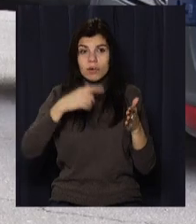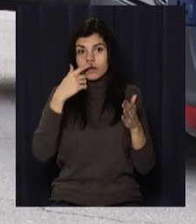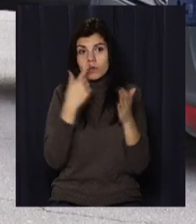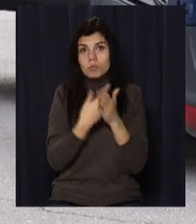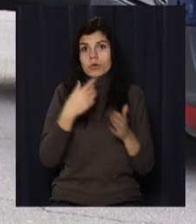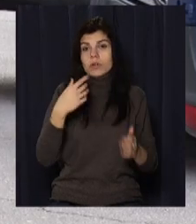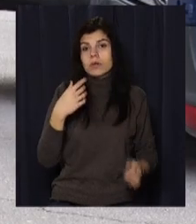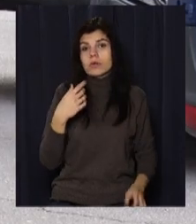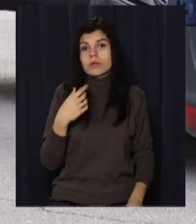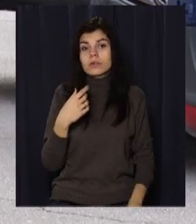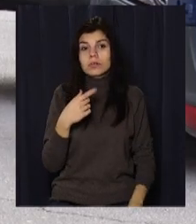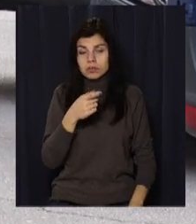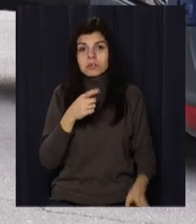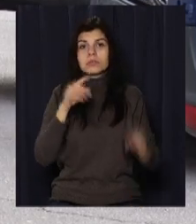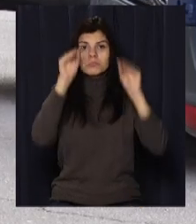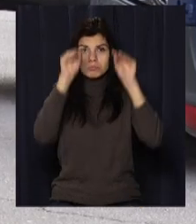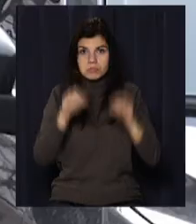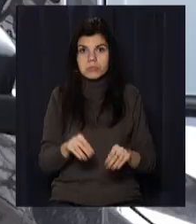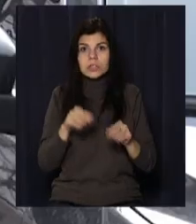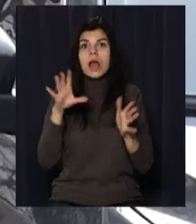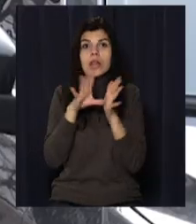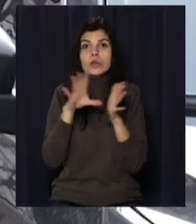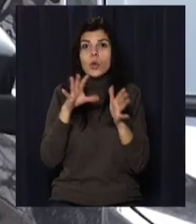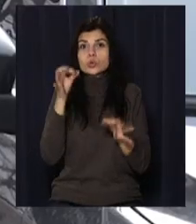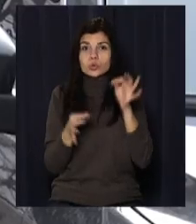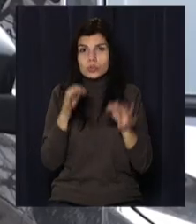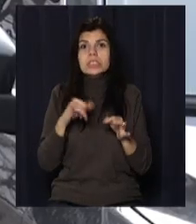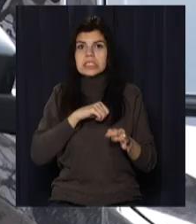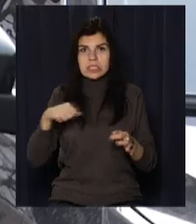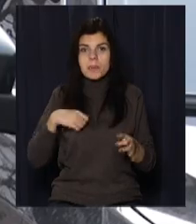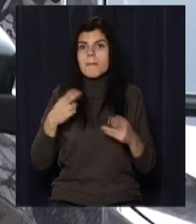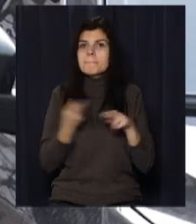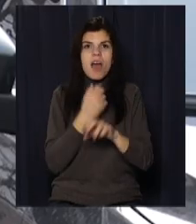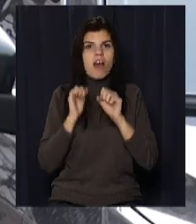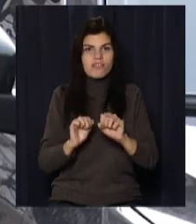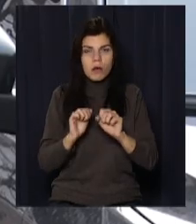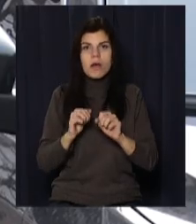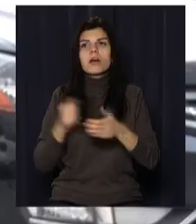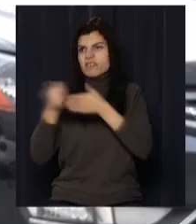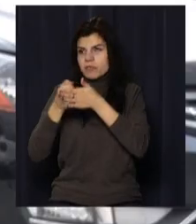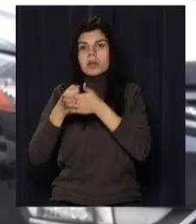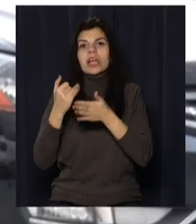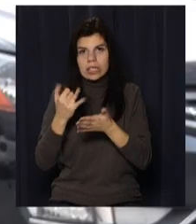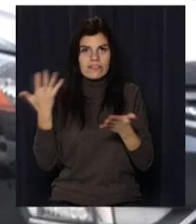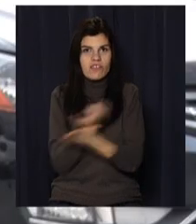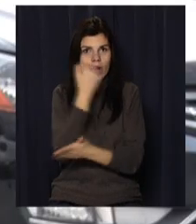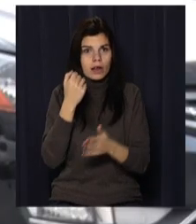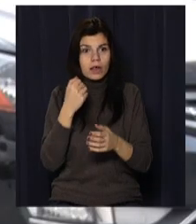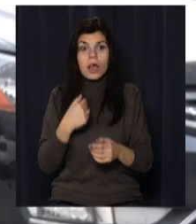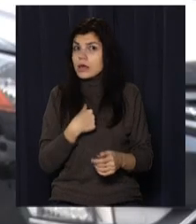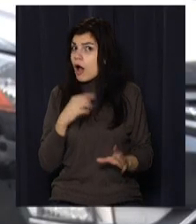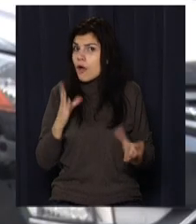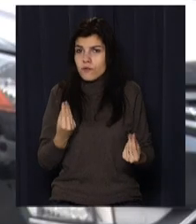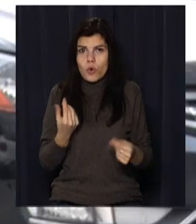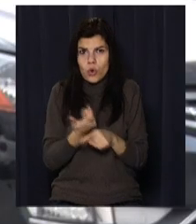500 гривень, зареєструвалась на сайті «Електронний суд» і самотужки без адвоката справу виграла. Я дуже принципіальний